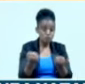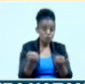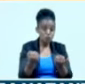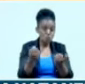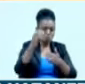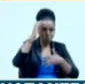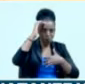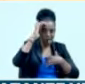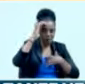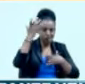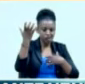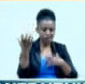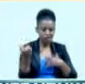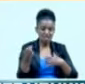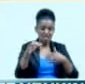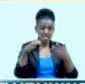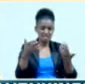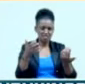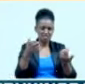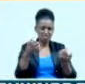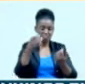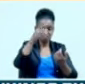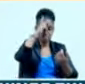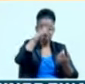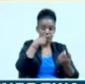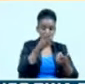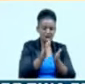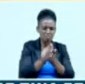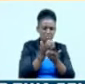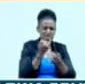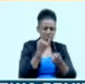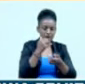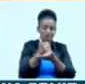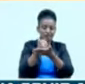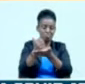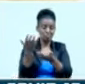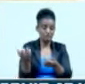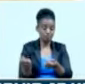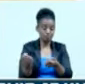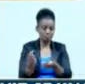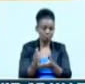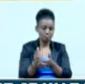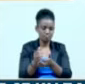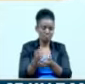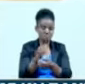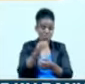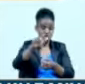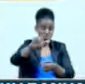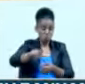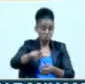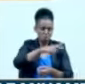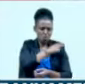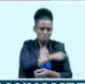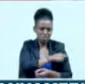aruro warwaye ndetse no n'ababyeyi n'abana barabafasha. Abakora muri poste de